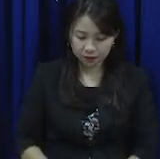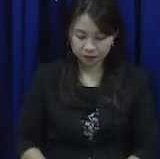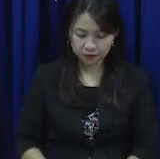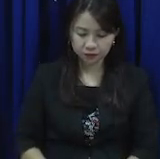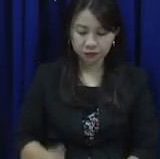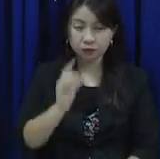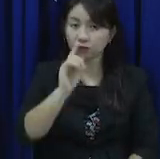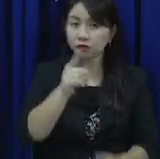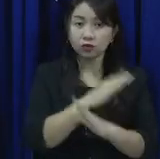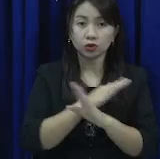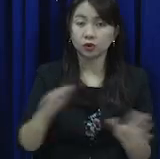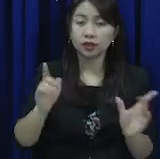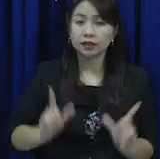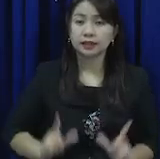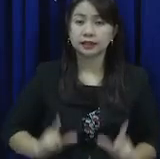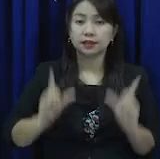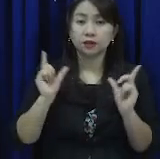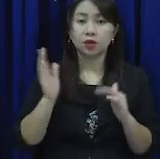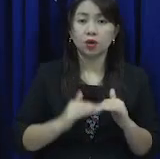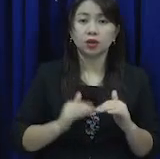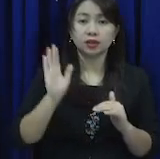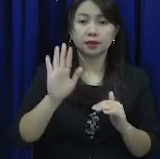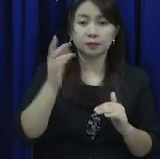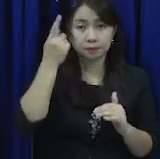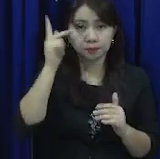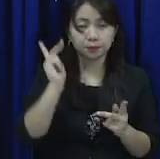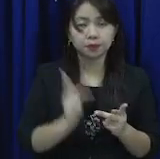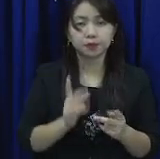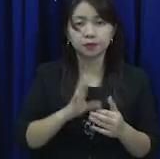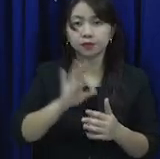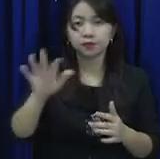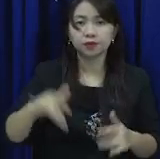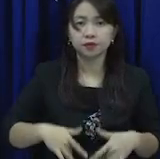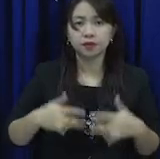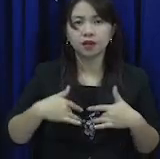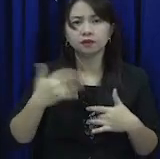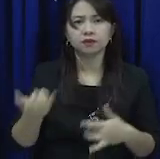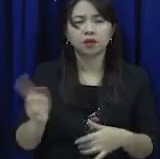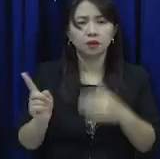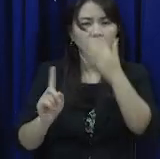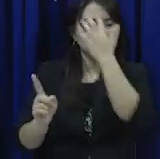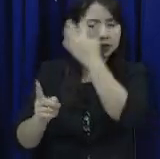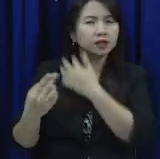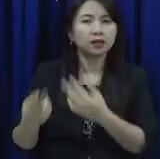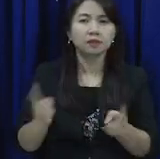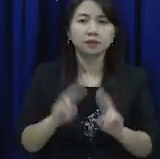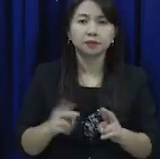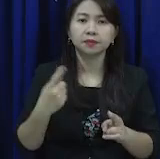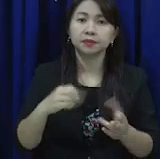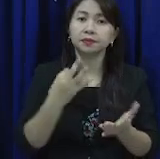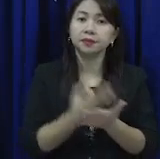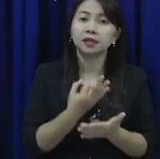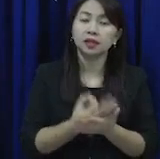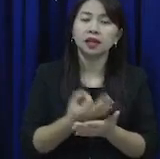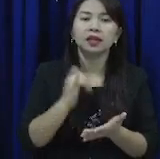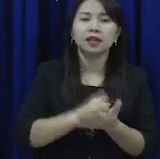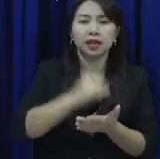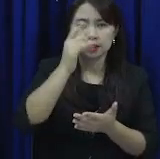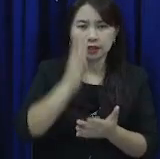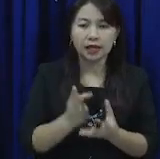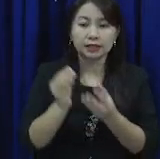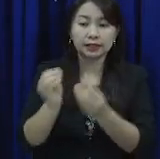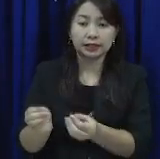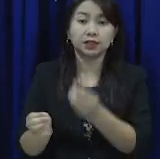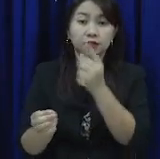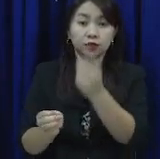not living according to the purpose of your life Ano ngayon ang nangyayari yung pera na ipinagkakatiwala sa ng